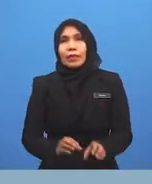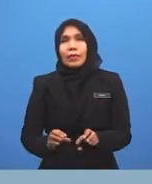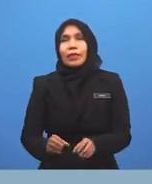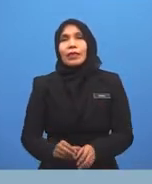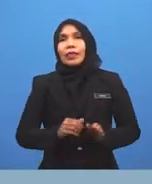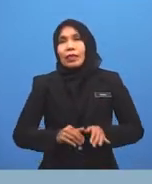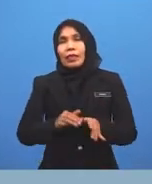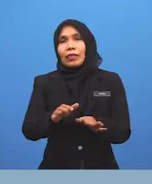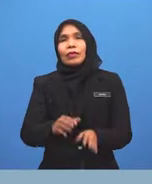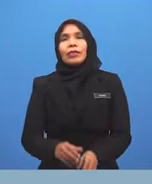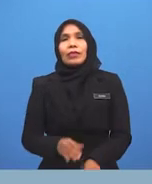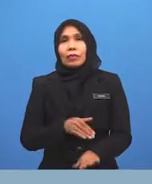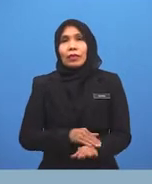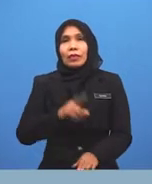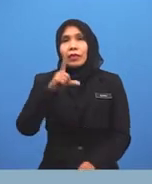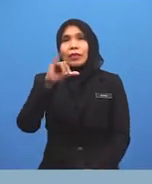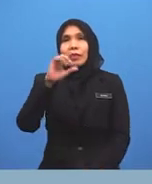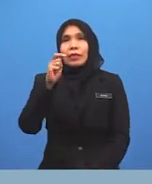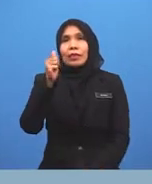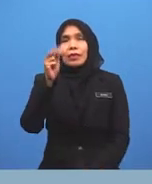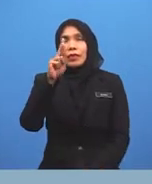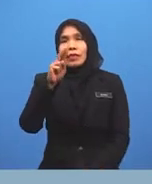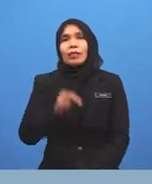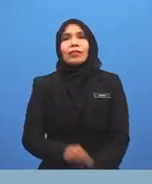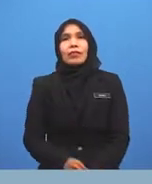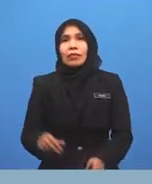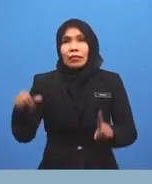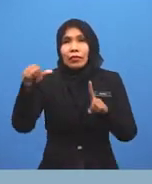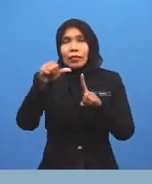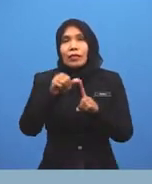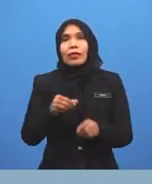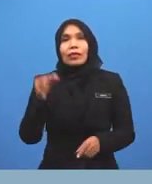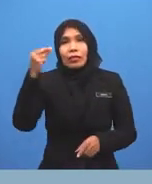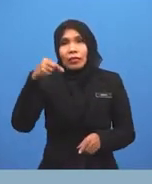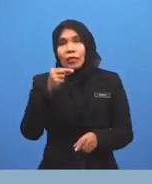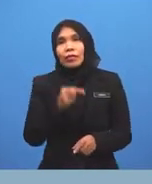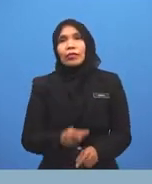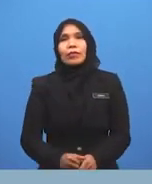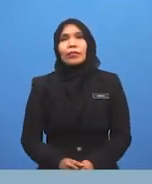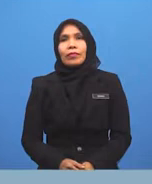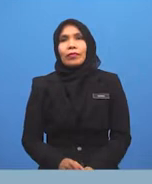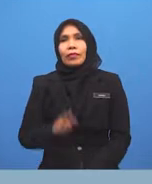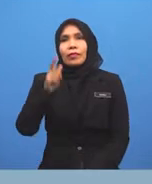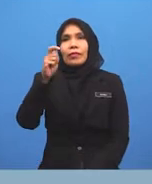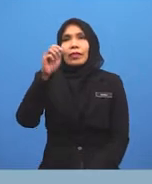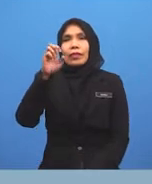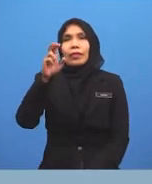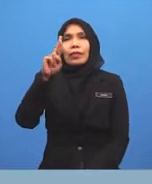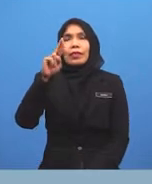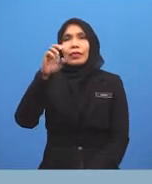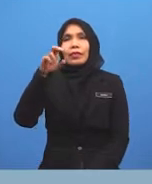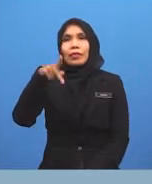Pergerakan arus pada lita luar menyebabkan arah jarum galvanometer terpesong ke arah kanan